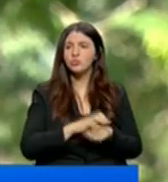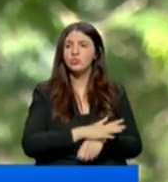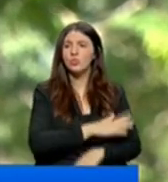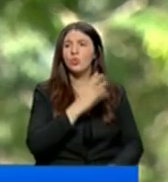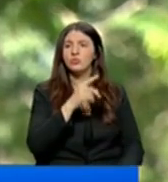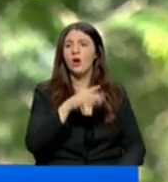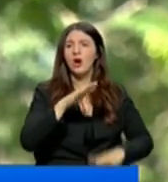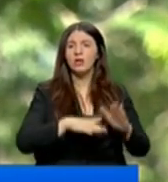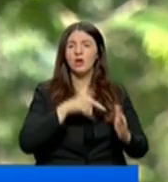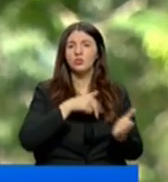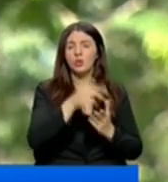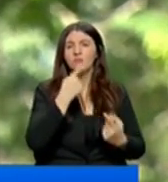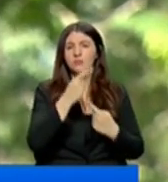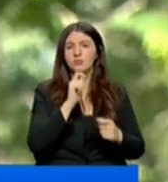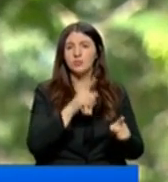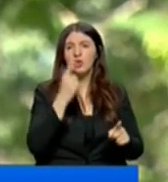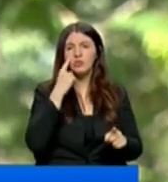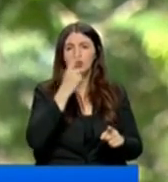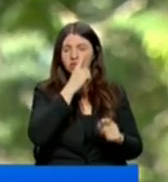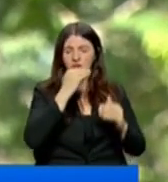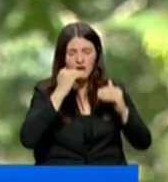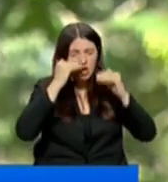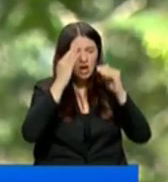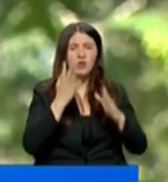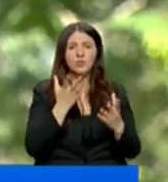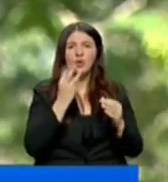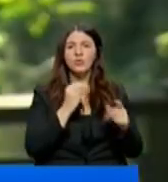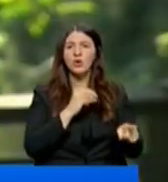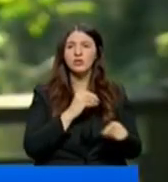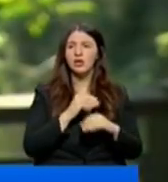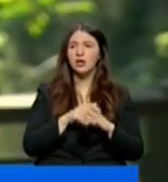Bu adalet yürüyüşünden bahsediyordunuz. Evet. Böyle gözleriniz falan doldu. Ne oldu evet. Orada?